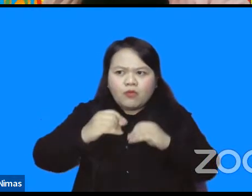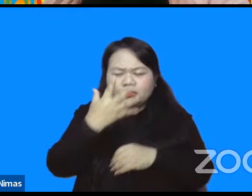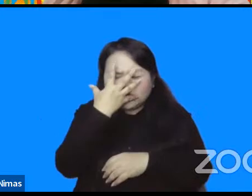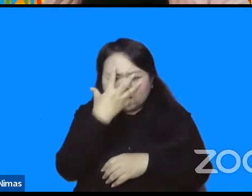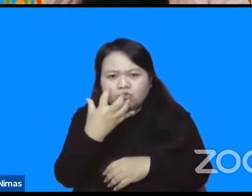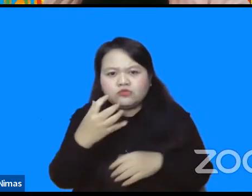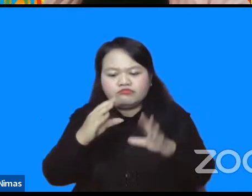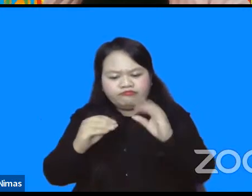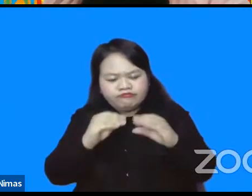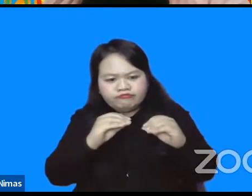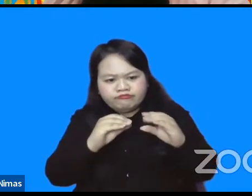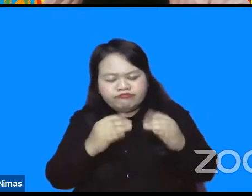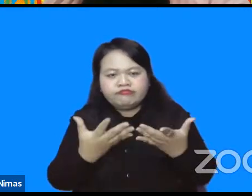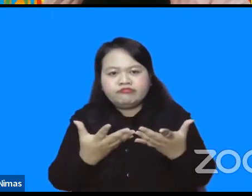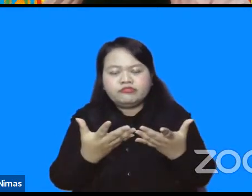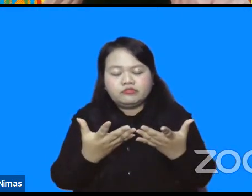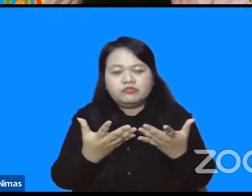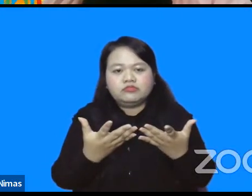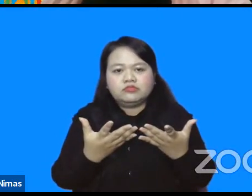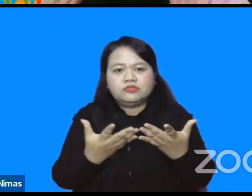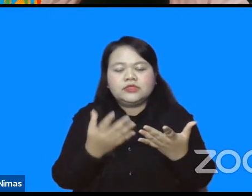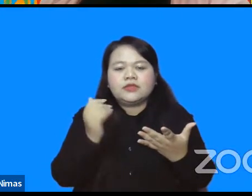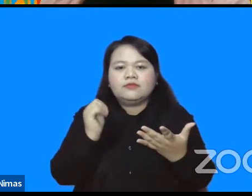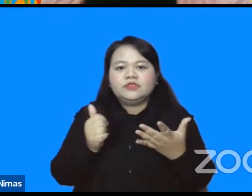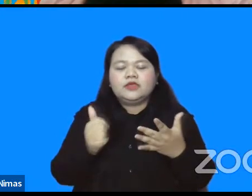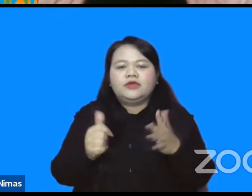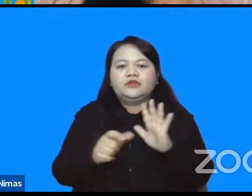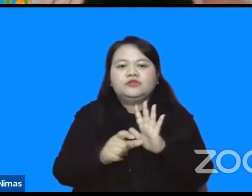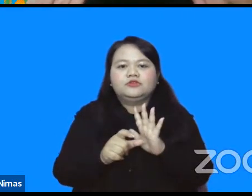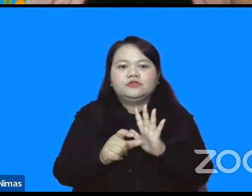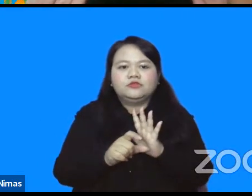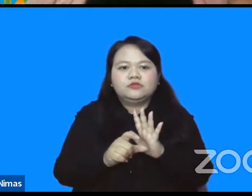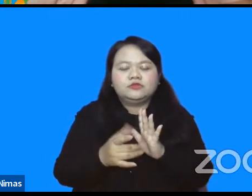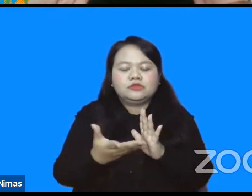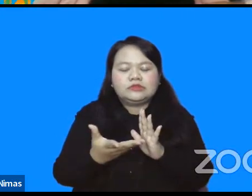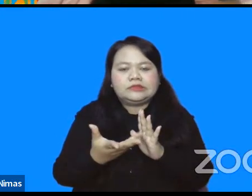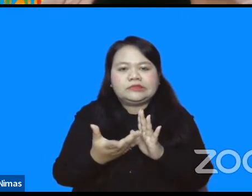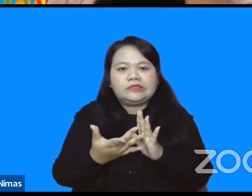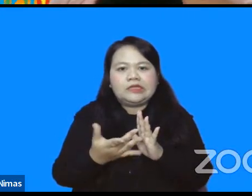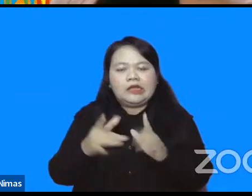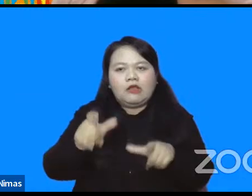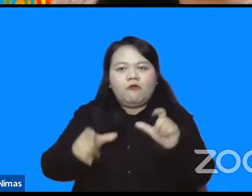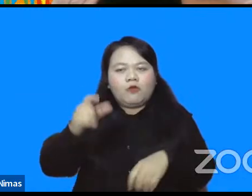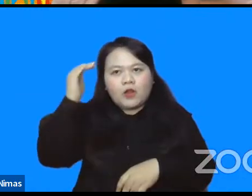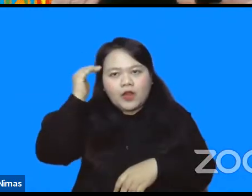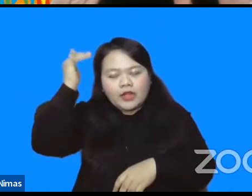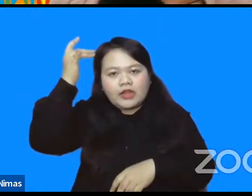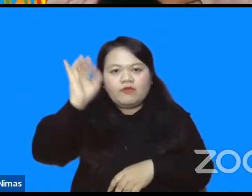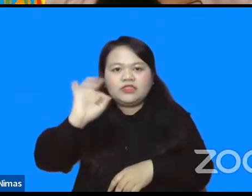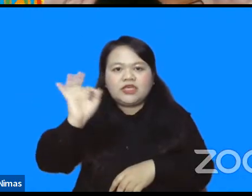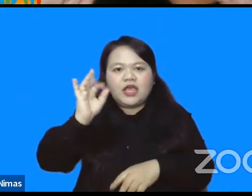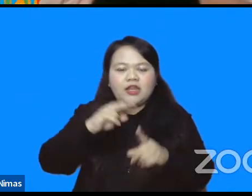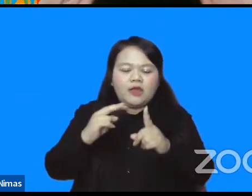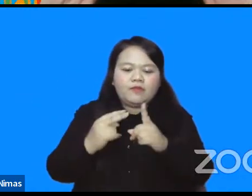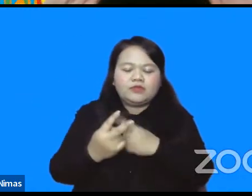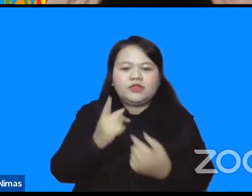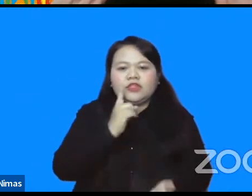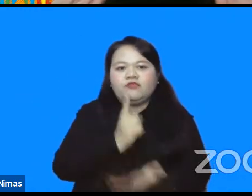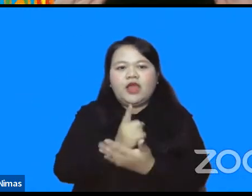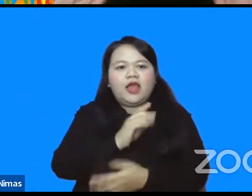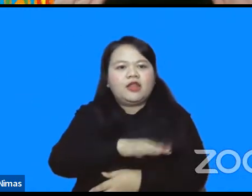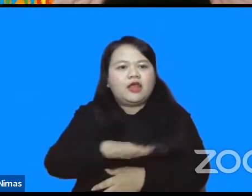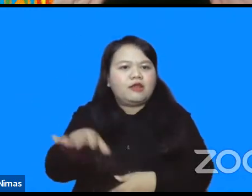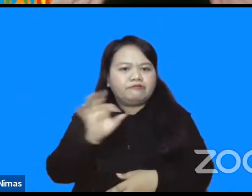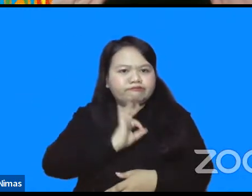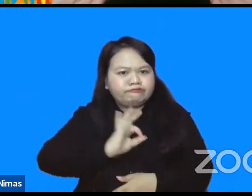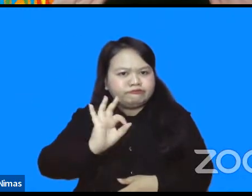ya. Nah, apalagi juga misalnya orang dewasanya ini belum memiliki perspektif hak anak gitu ya.